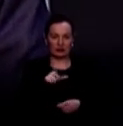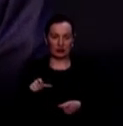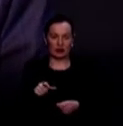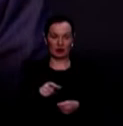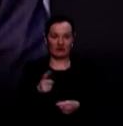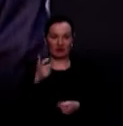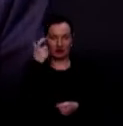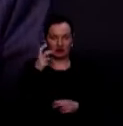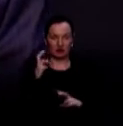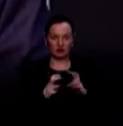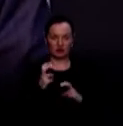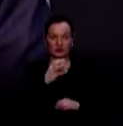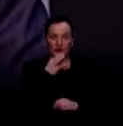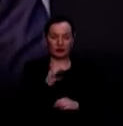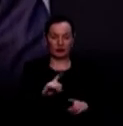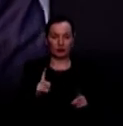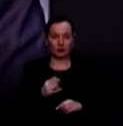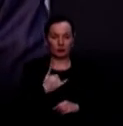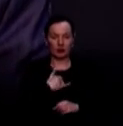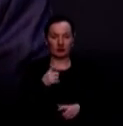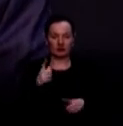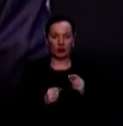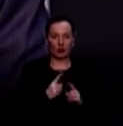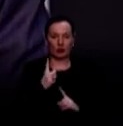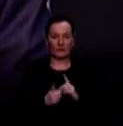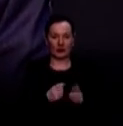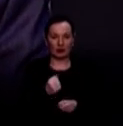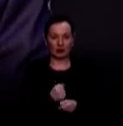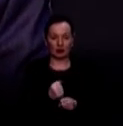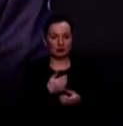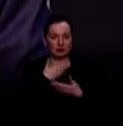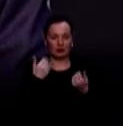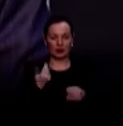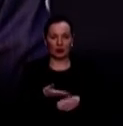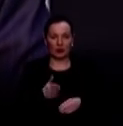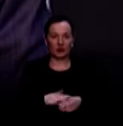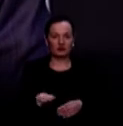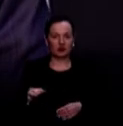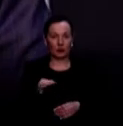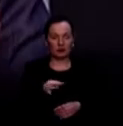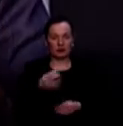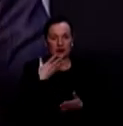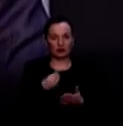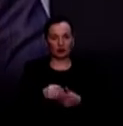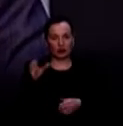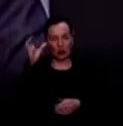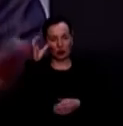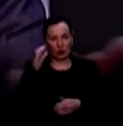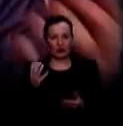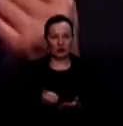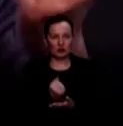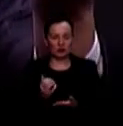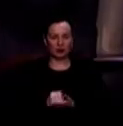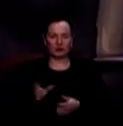нас, наприклад, в молокопереробці немає, наприклад, в Полтавській області своїх наукових таких досягнень. Все, що вони використовують